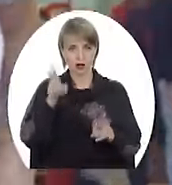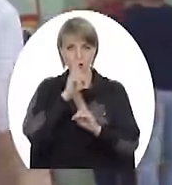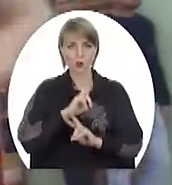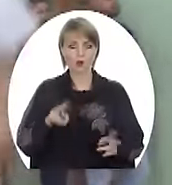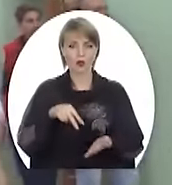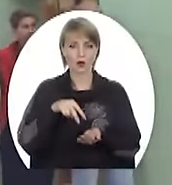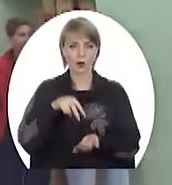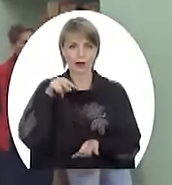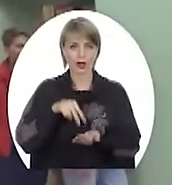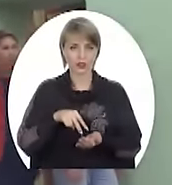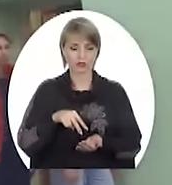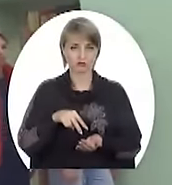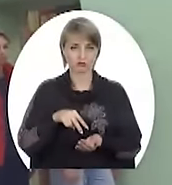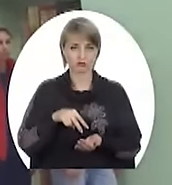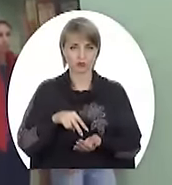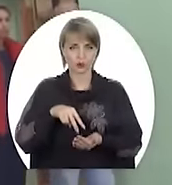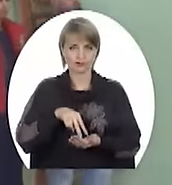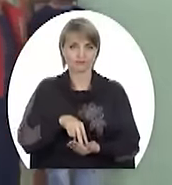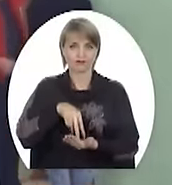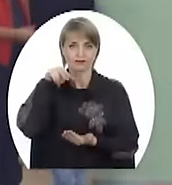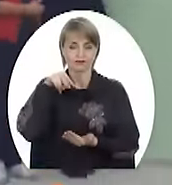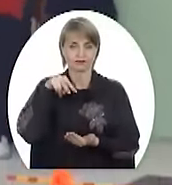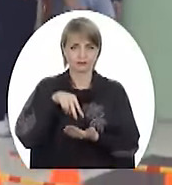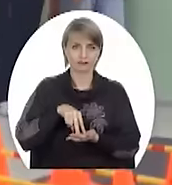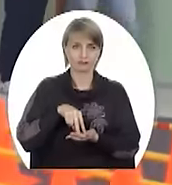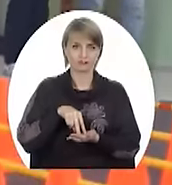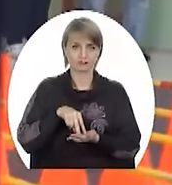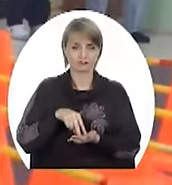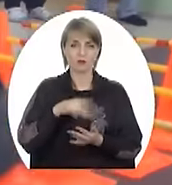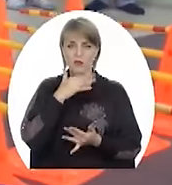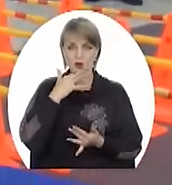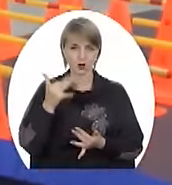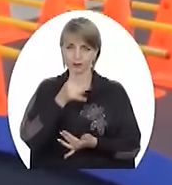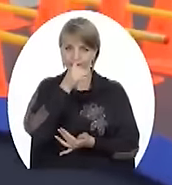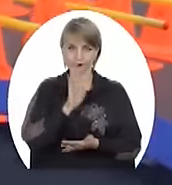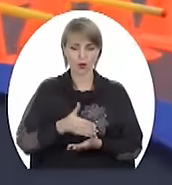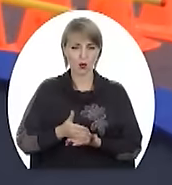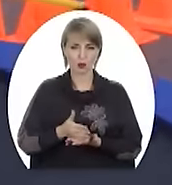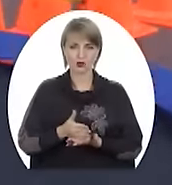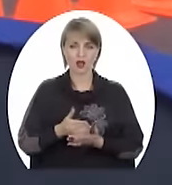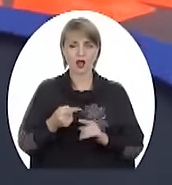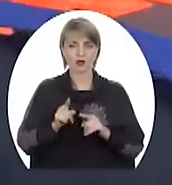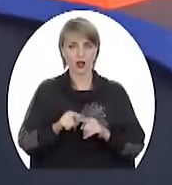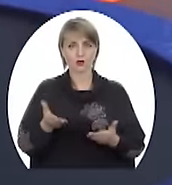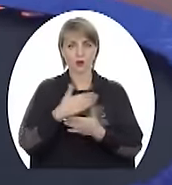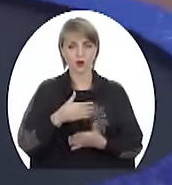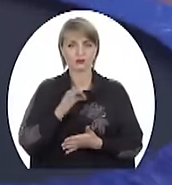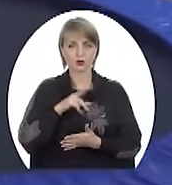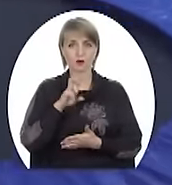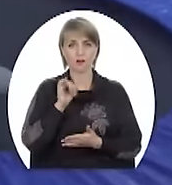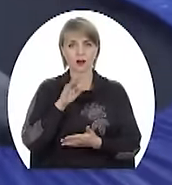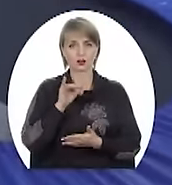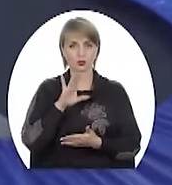умеют прыгать. То есть оттолкнуться от земли при приземлиться на обе ноги многим недоступно. Поэтому мы